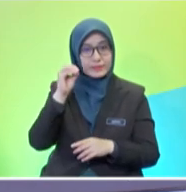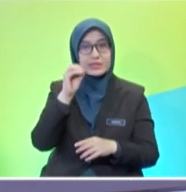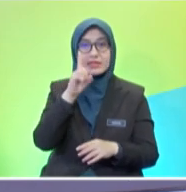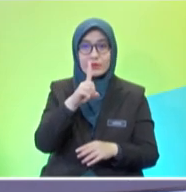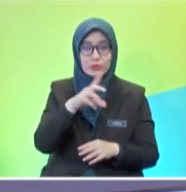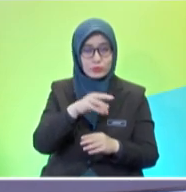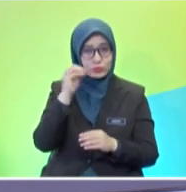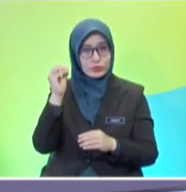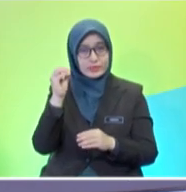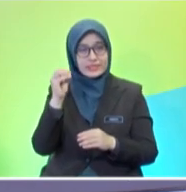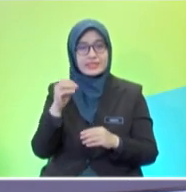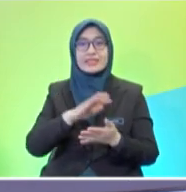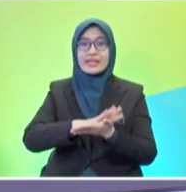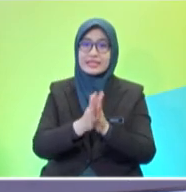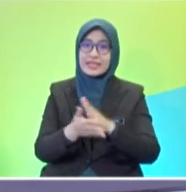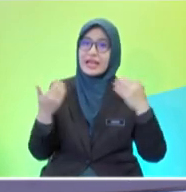tadi